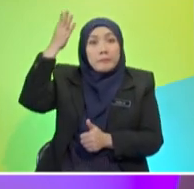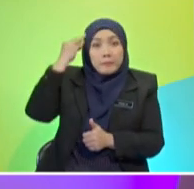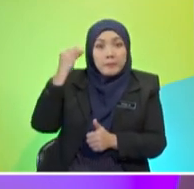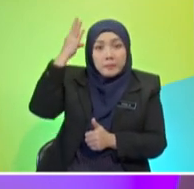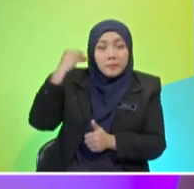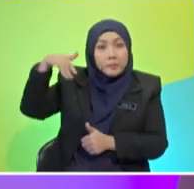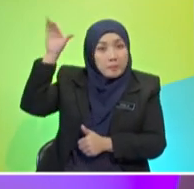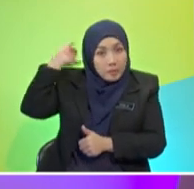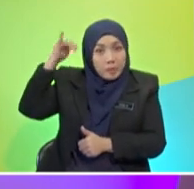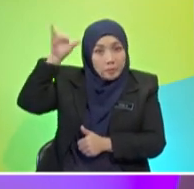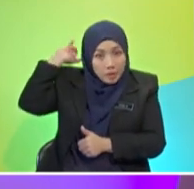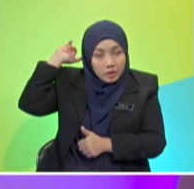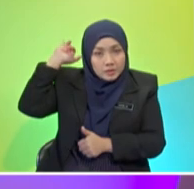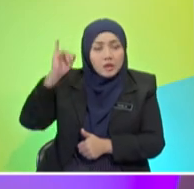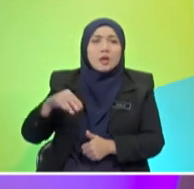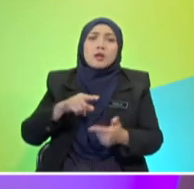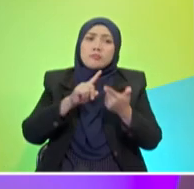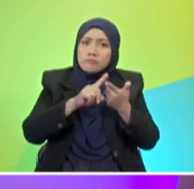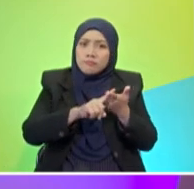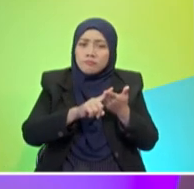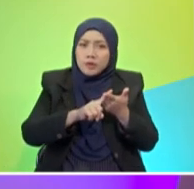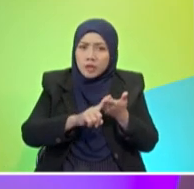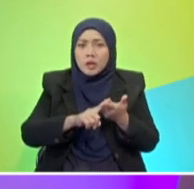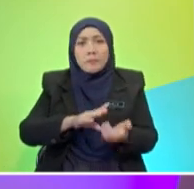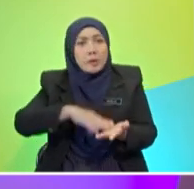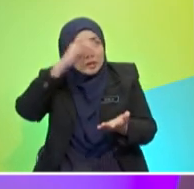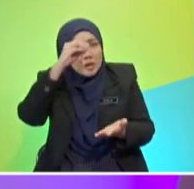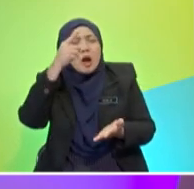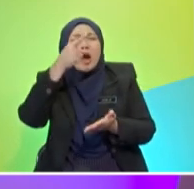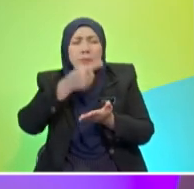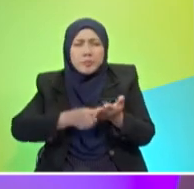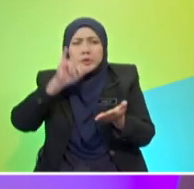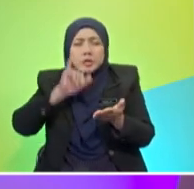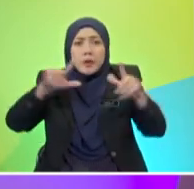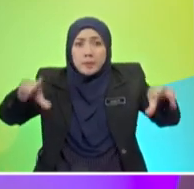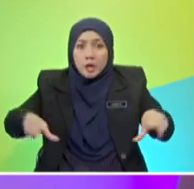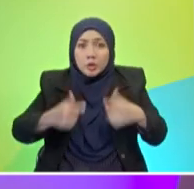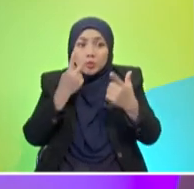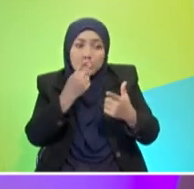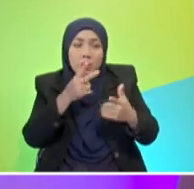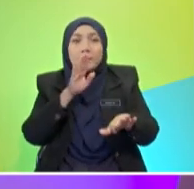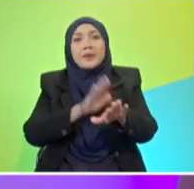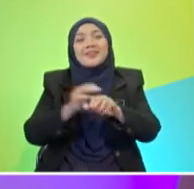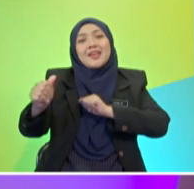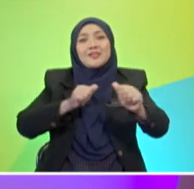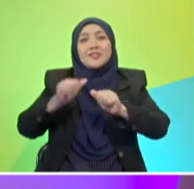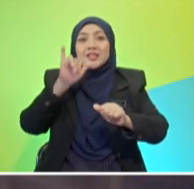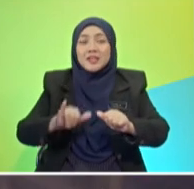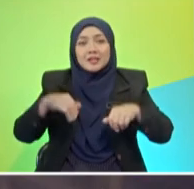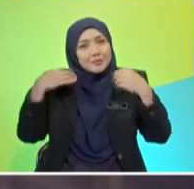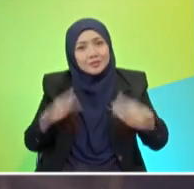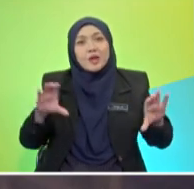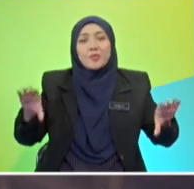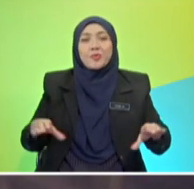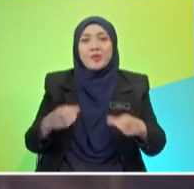juga telah belajar membuat ramalan apa yang akan berlaku berdasarkan aktiviti-aktiviti yang kita lakukan.